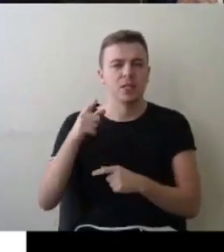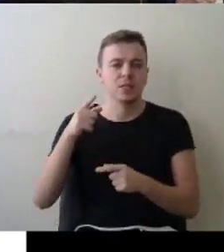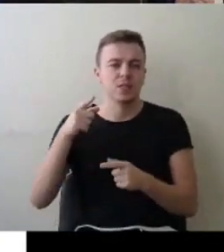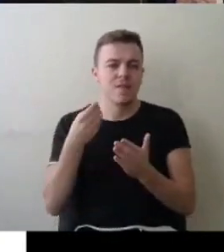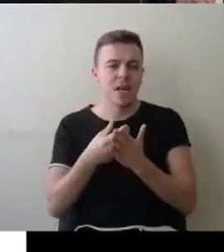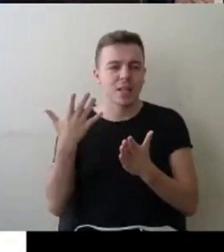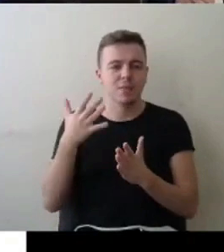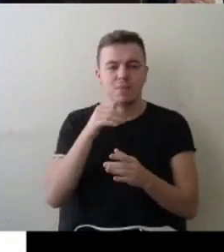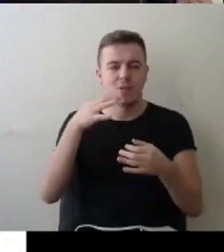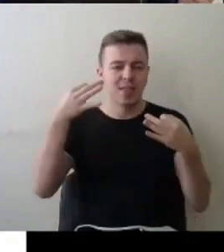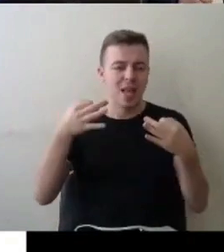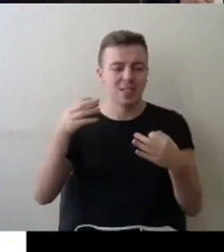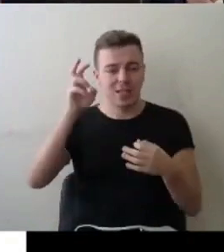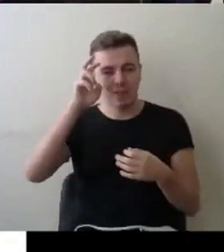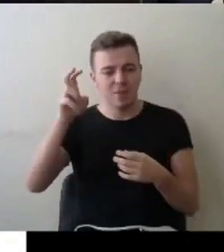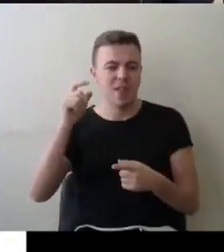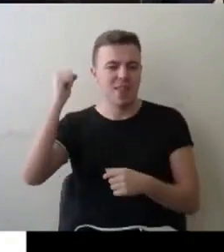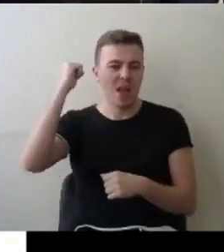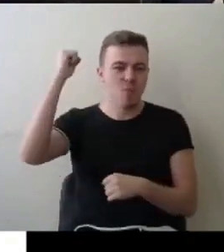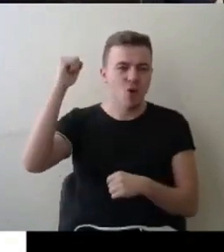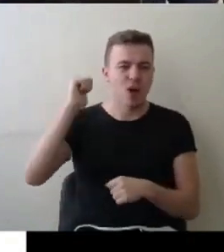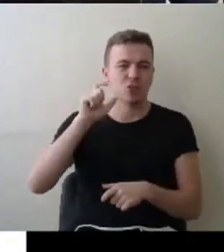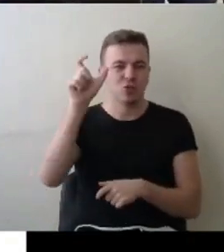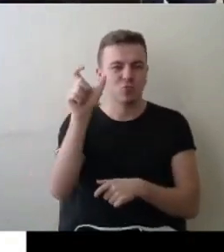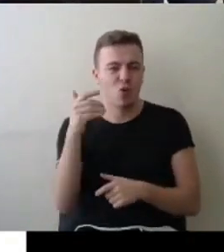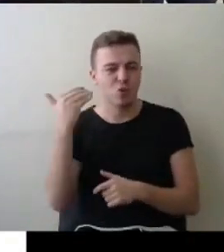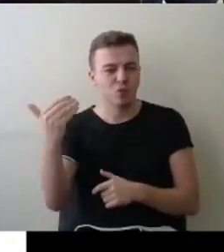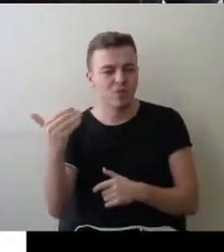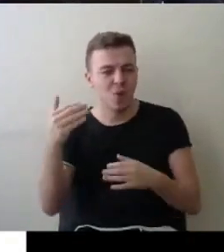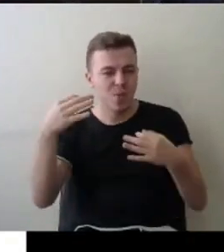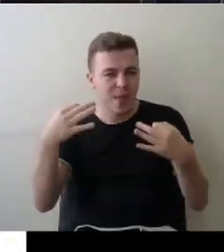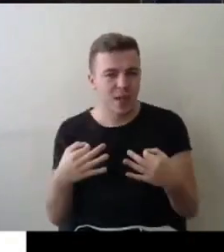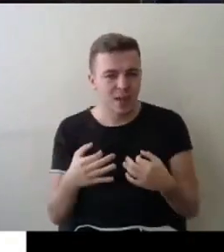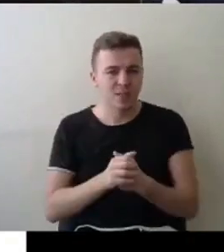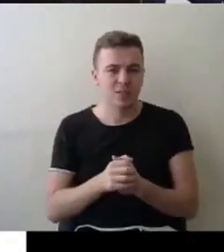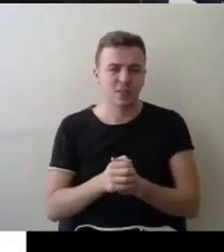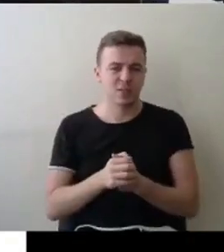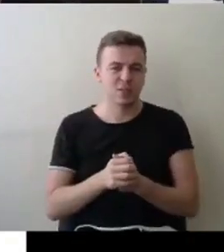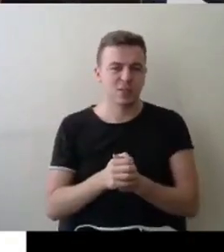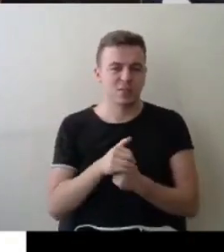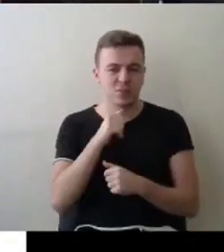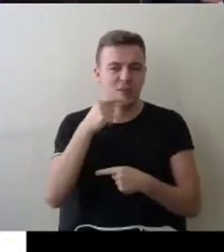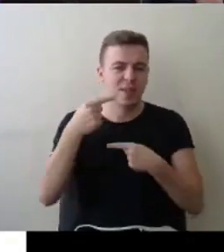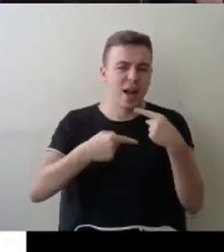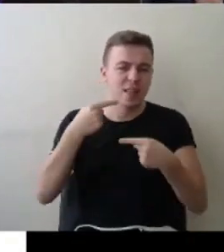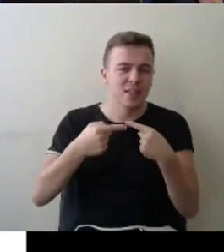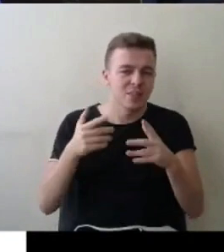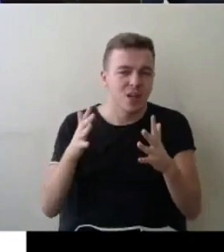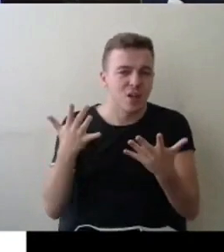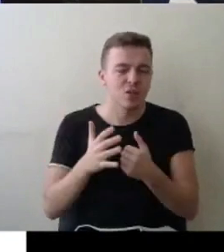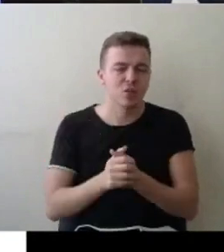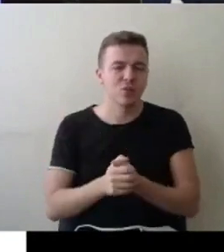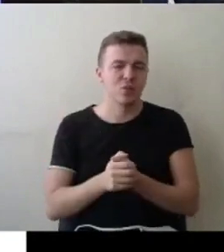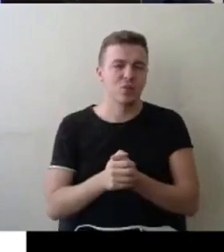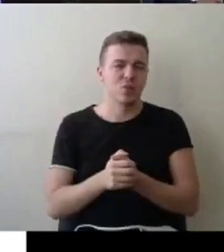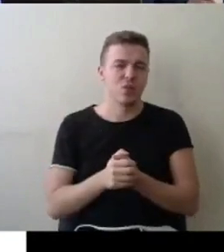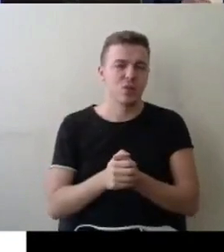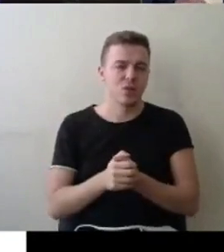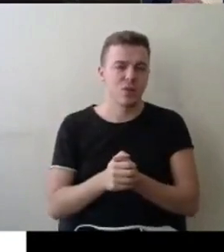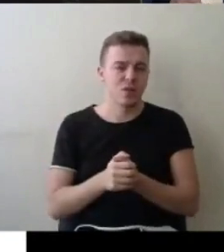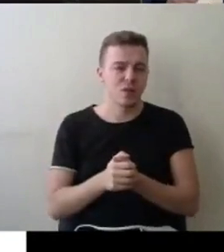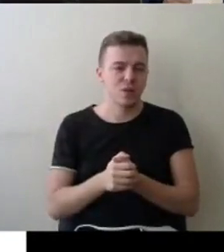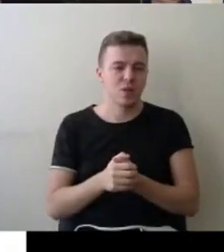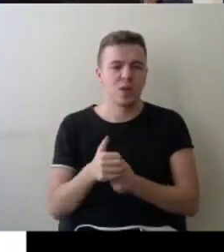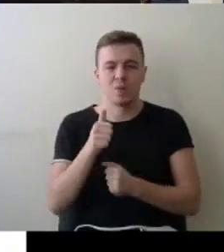demokratija ir žmogaus teisės, arba, sakykime, teisinė valstybė kaip tradicija tam tikra paveldėta, arba demokratija kaip